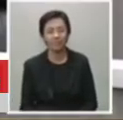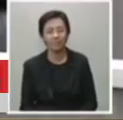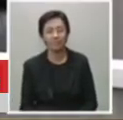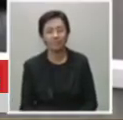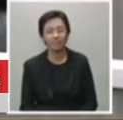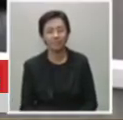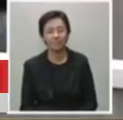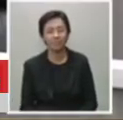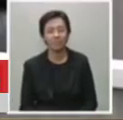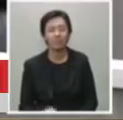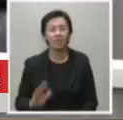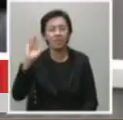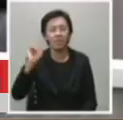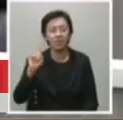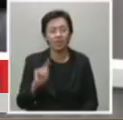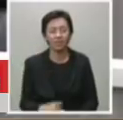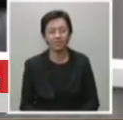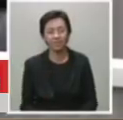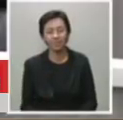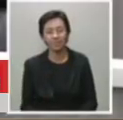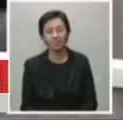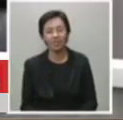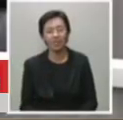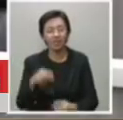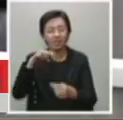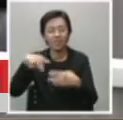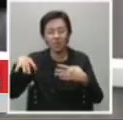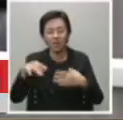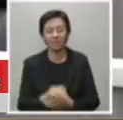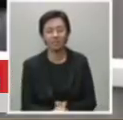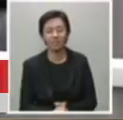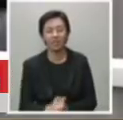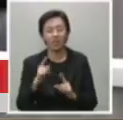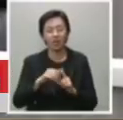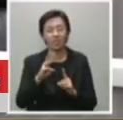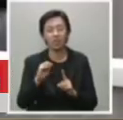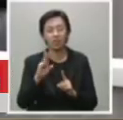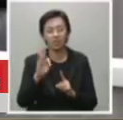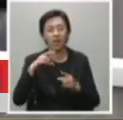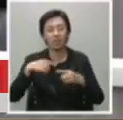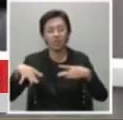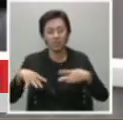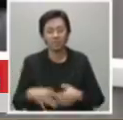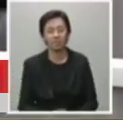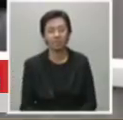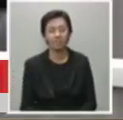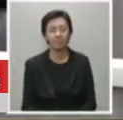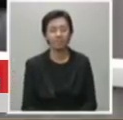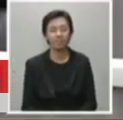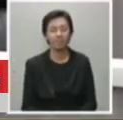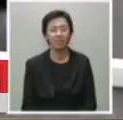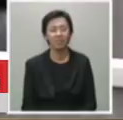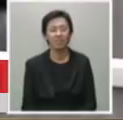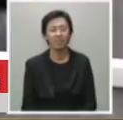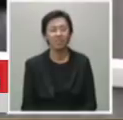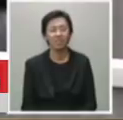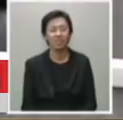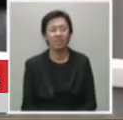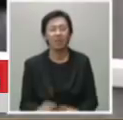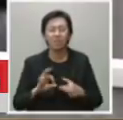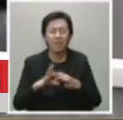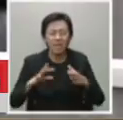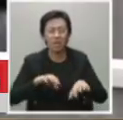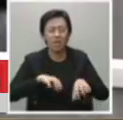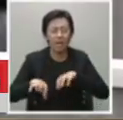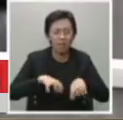กประท้วงเรื่องอะไรครับ คือไม่ได้อยู่ในเนื้อหาสาระในข้อ69ครับท่านประธานครับยังไม่ได้เกี่ยวกับการบริหารราช